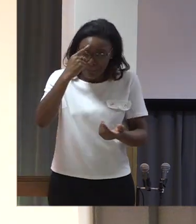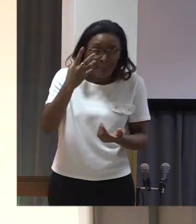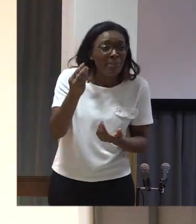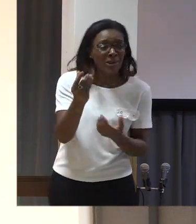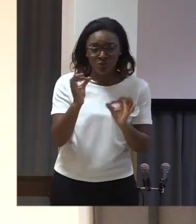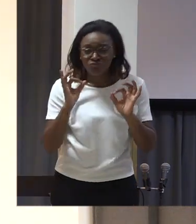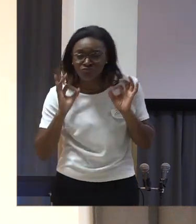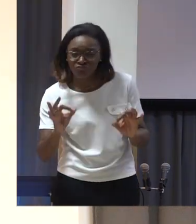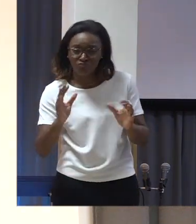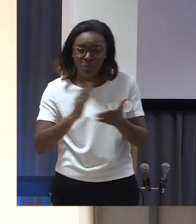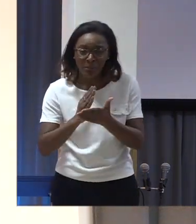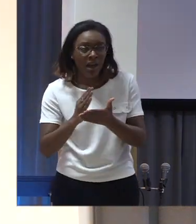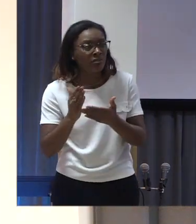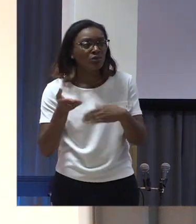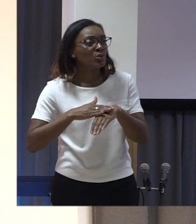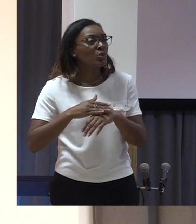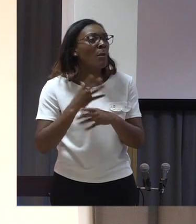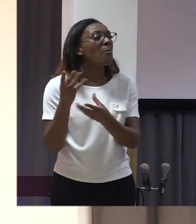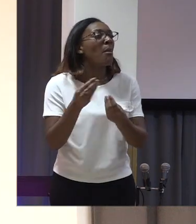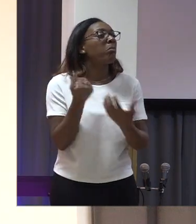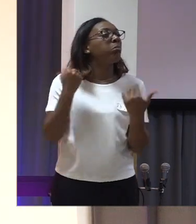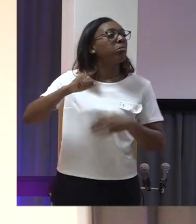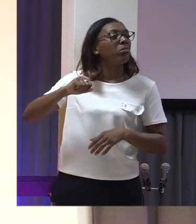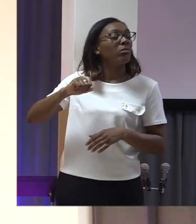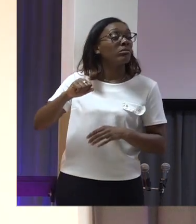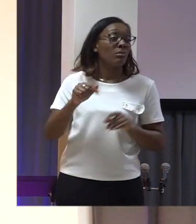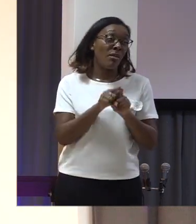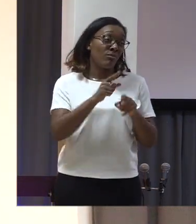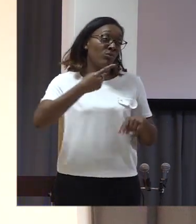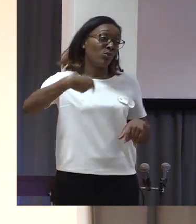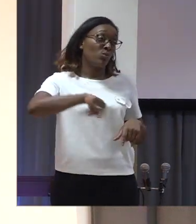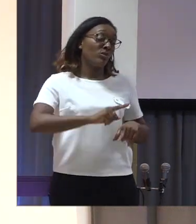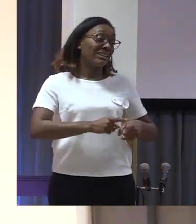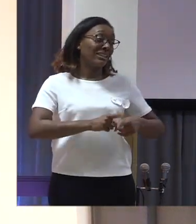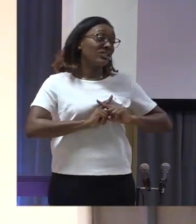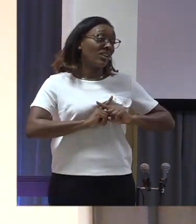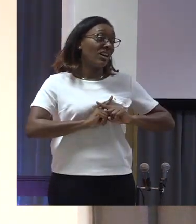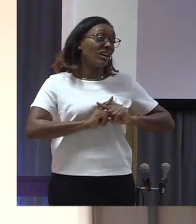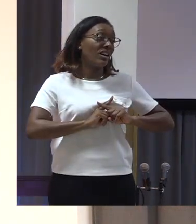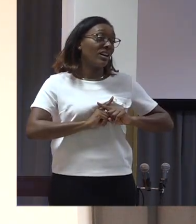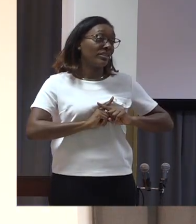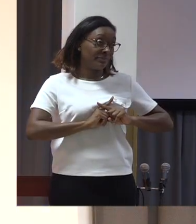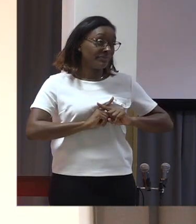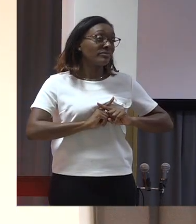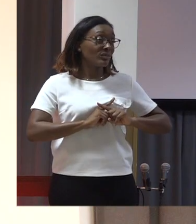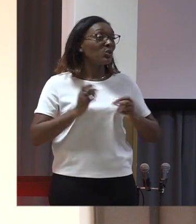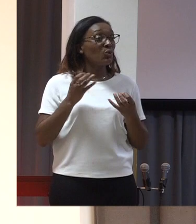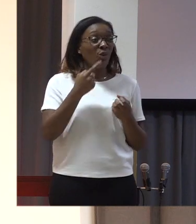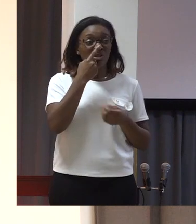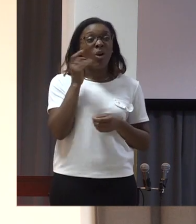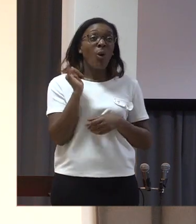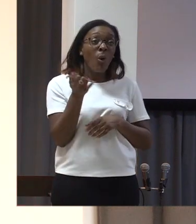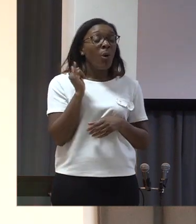Et il nous arrive en tant que chrétien, en tant qu'enfant de Dieu, il nous arrive souvent de trouver l'attente très